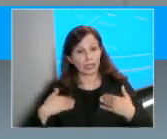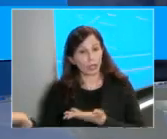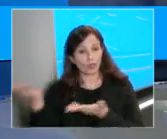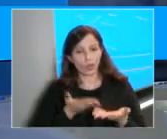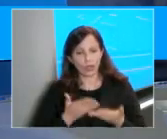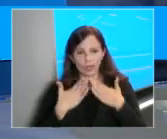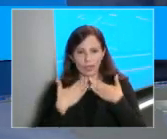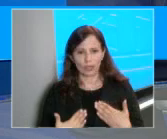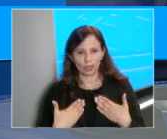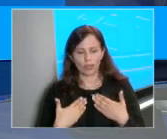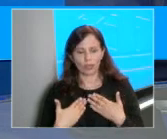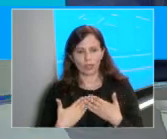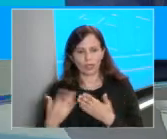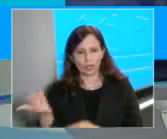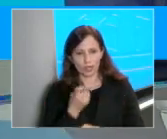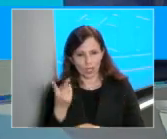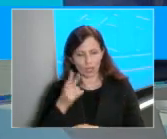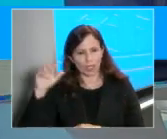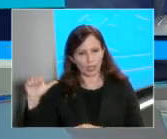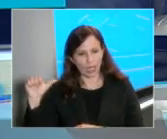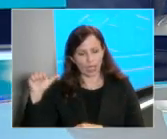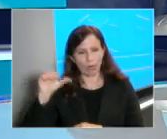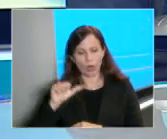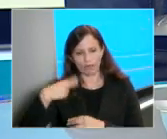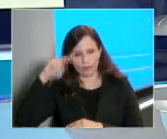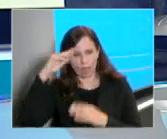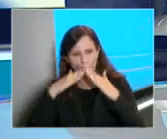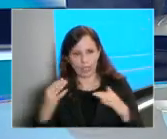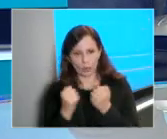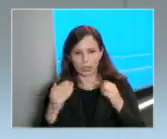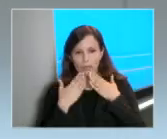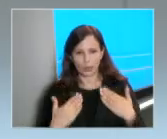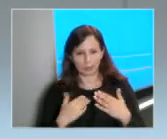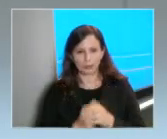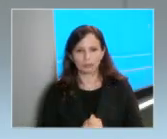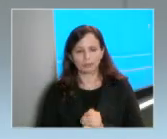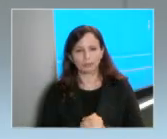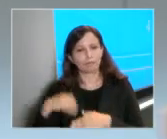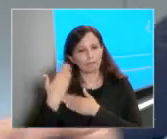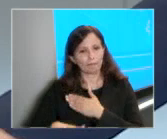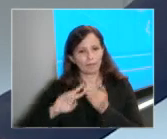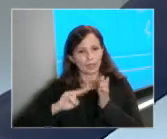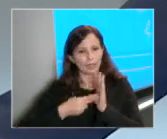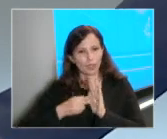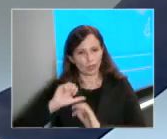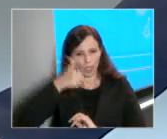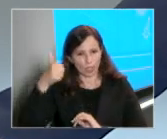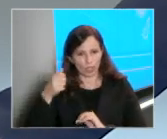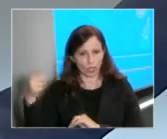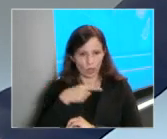רבה, נפתלי נאור, הליכוד, ואיתן מוגבר, המחנה הדמוקרטי. תודה רבה. תודה רבה. יום טוב. טוב, זה כאן, אנחנו מסיימים את התוכנית הראשונה